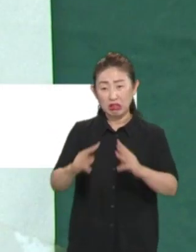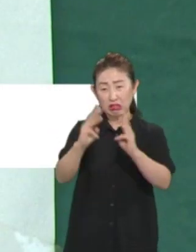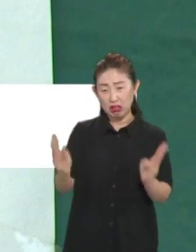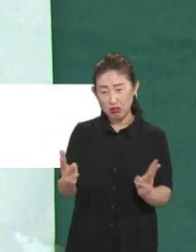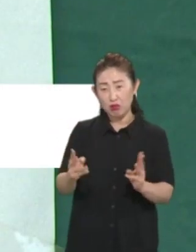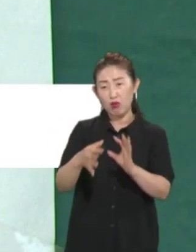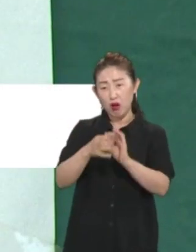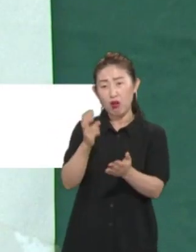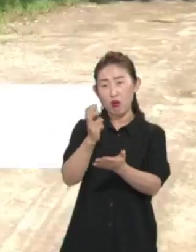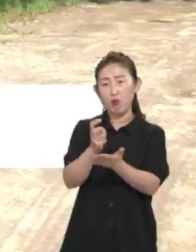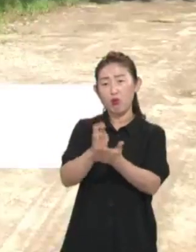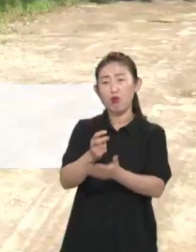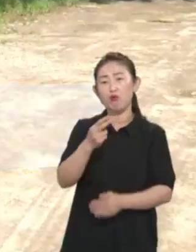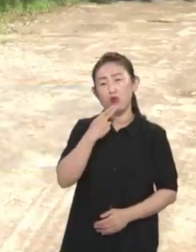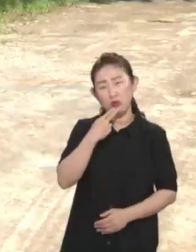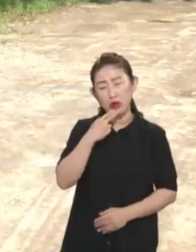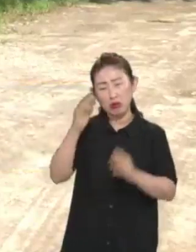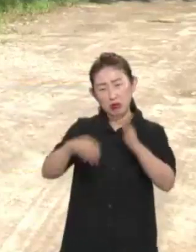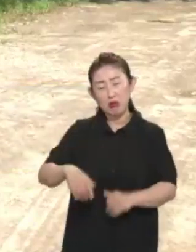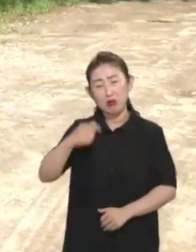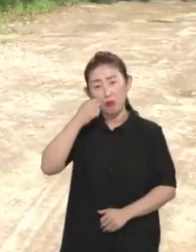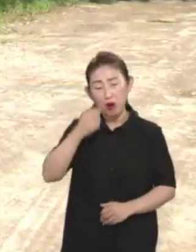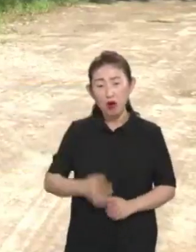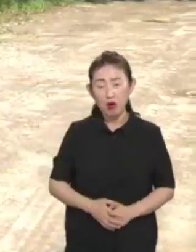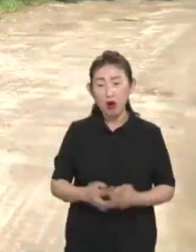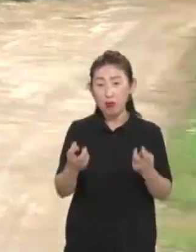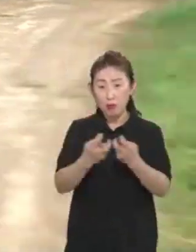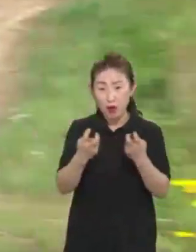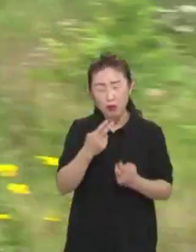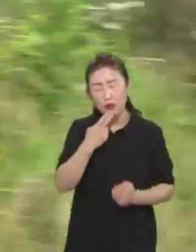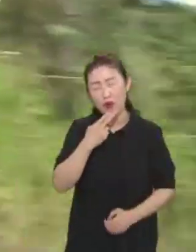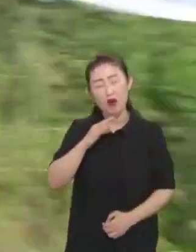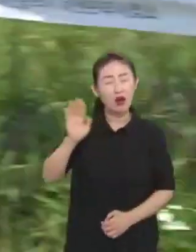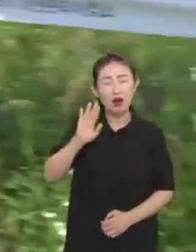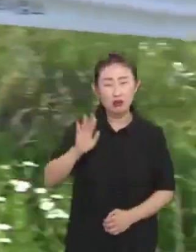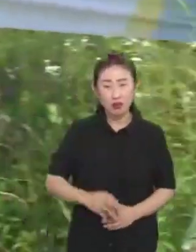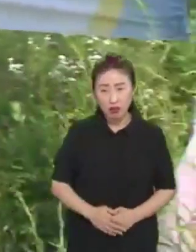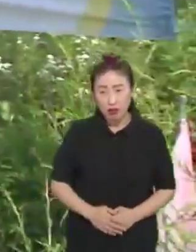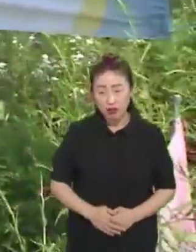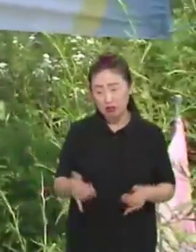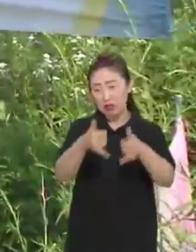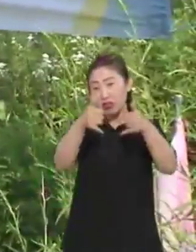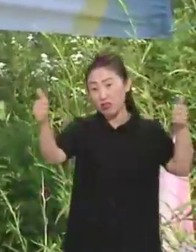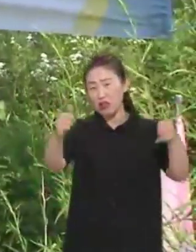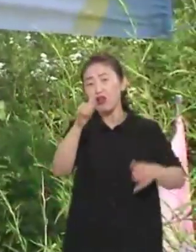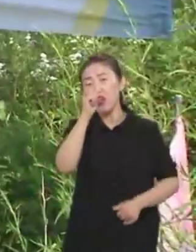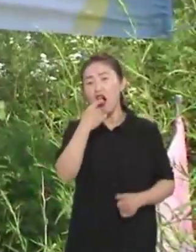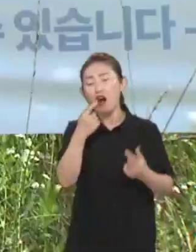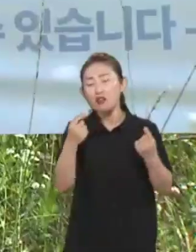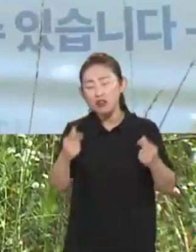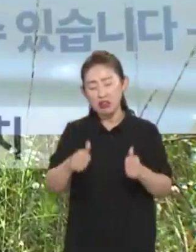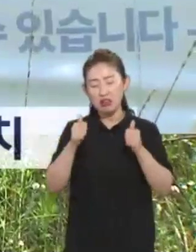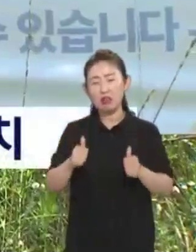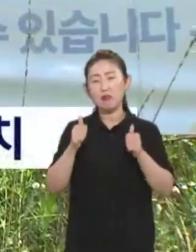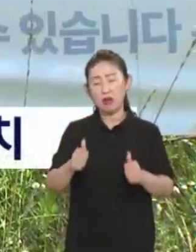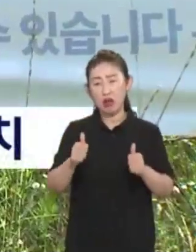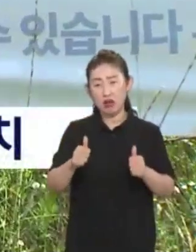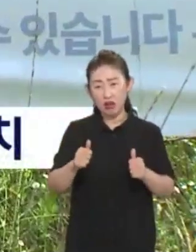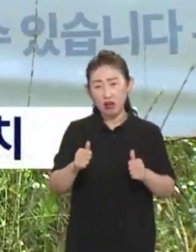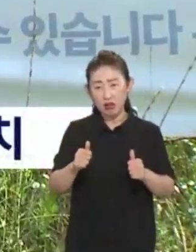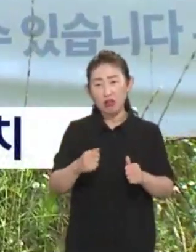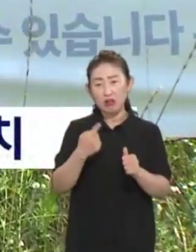많이 어려운 형편입니다. 하지만 방법이 없는 게 아닙니다. 시에서 부착한 현수막처럼 행정 대집행에 따라